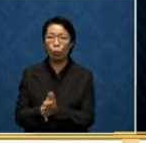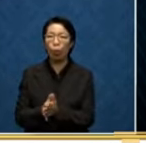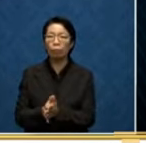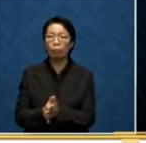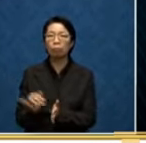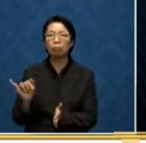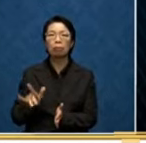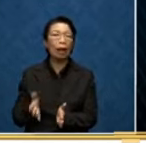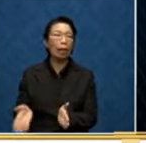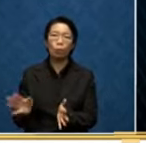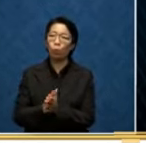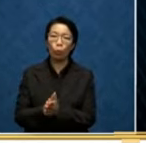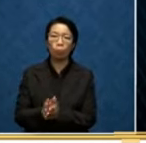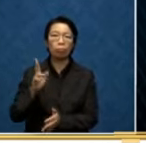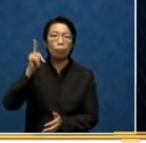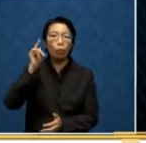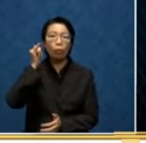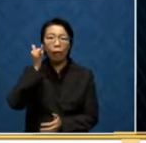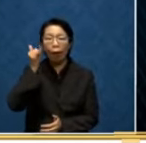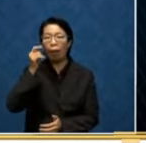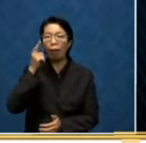ม่ปู่ย่าตายาย